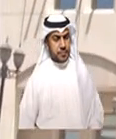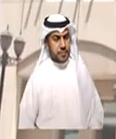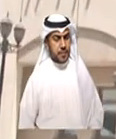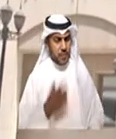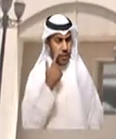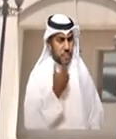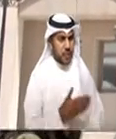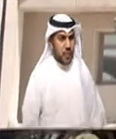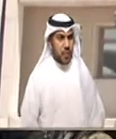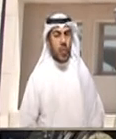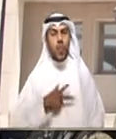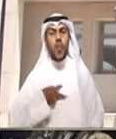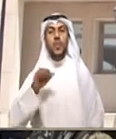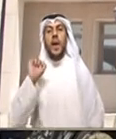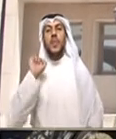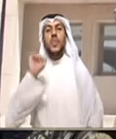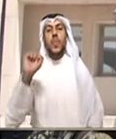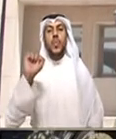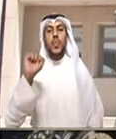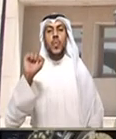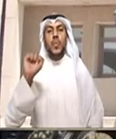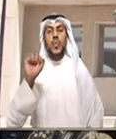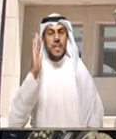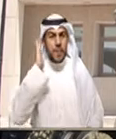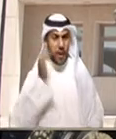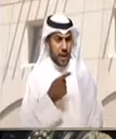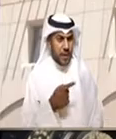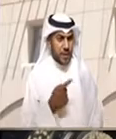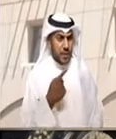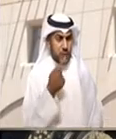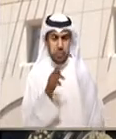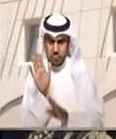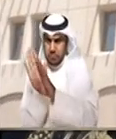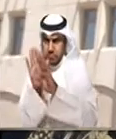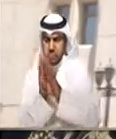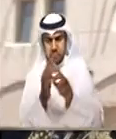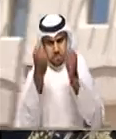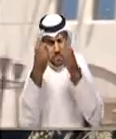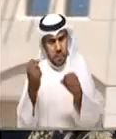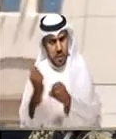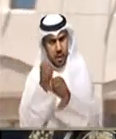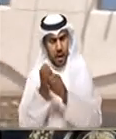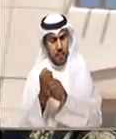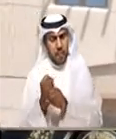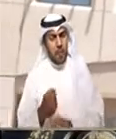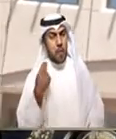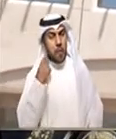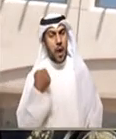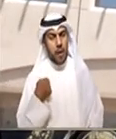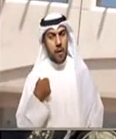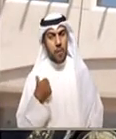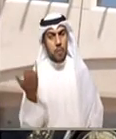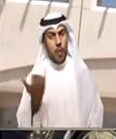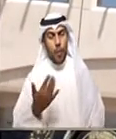إدارة الخدمات في دور الرعاية الاجتماعية تشكل الحجر الأساسي لهذه الدور، فهي تحمل مسؤولية كبيرة في رعاية